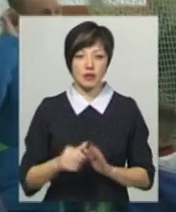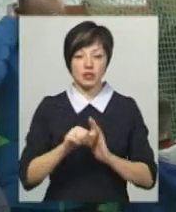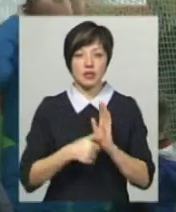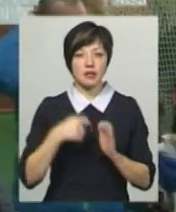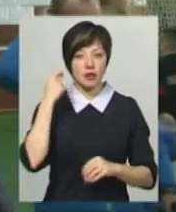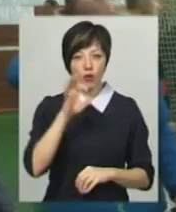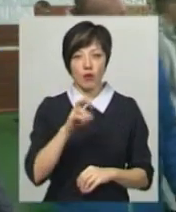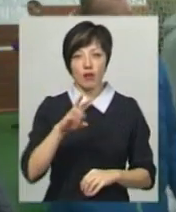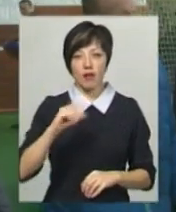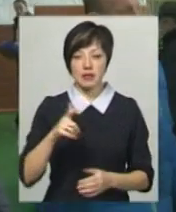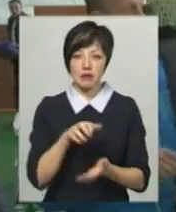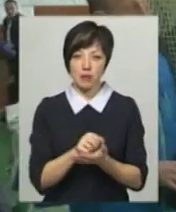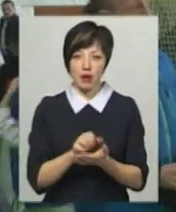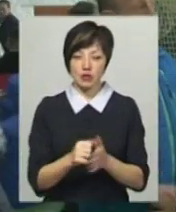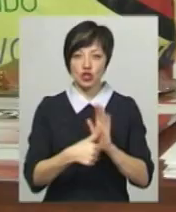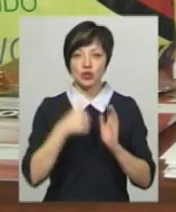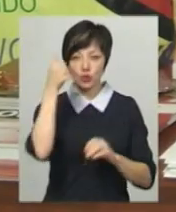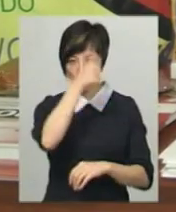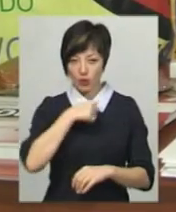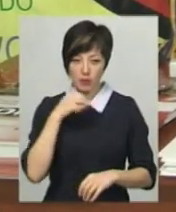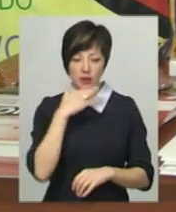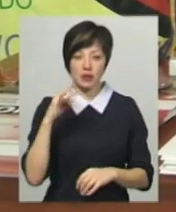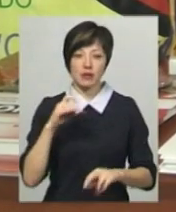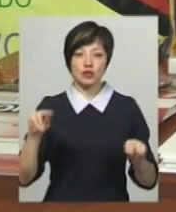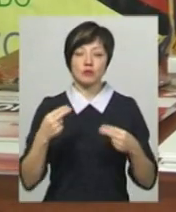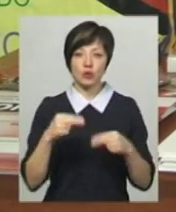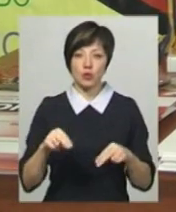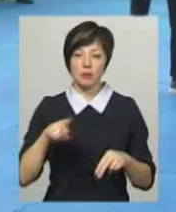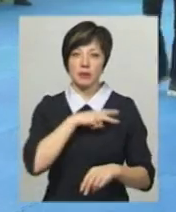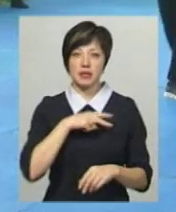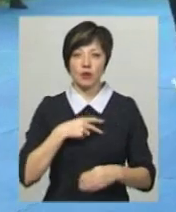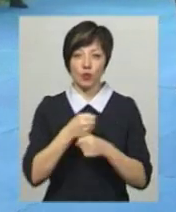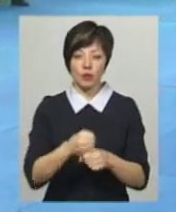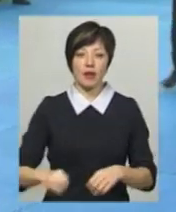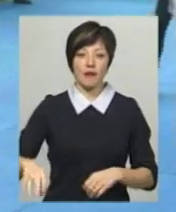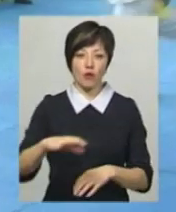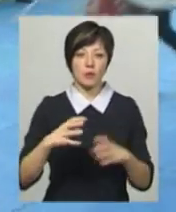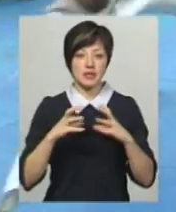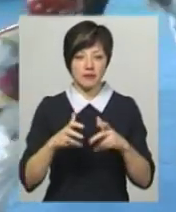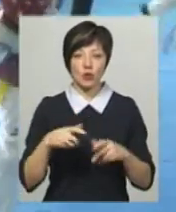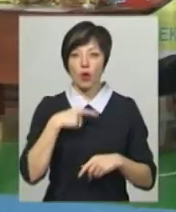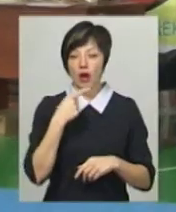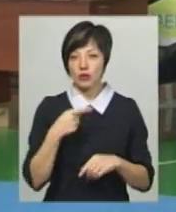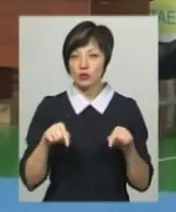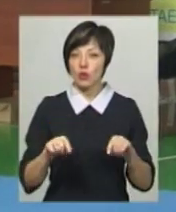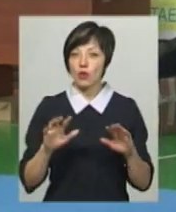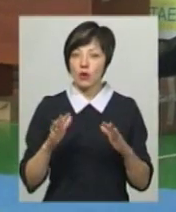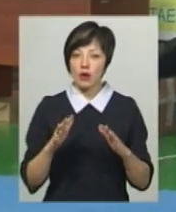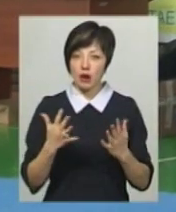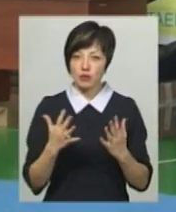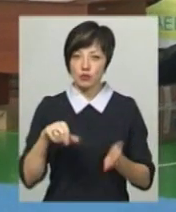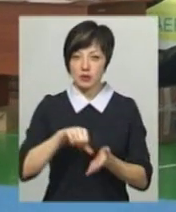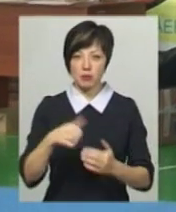16-річний Олег Мамотов займається тхеквондо 6 років. Він неодноразовий чемпіон та призер Кубків Європи та світу. Каже, цього разу не тільки брав